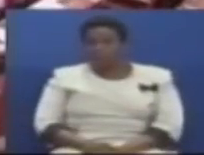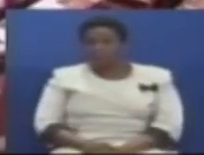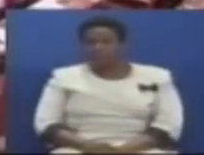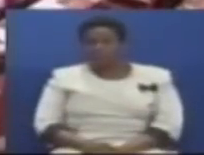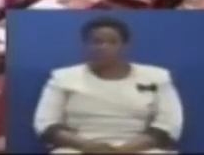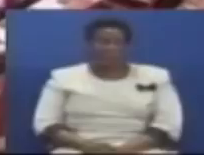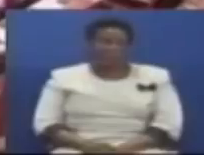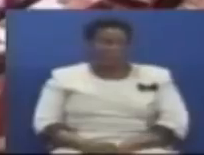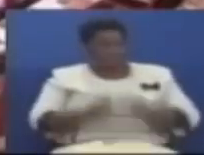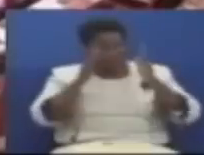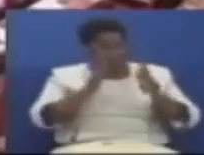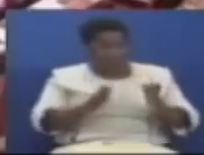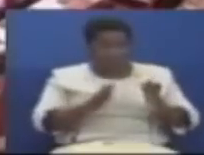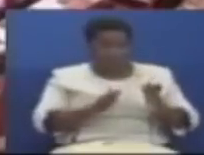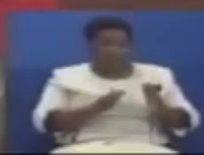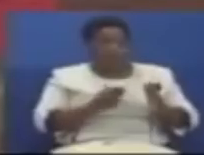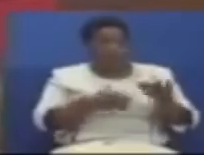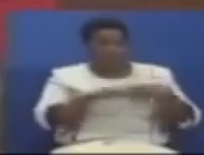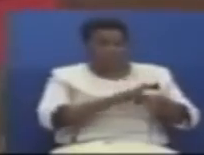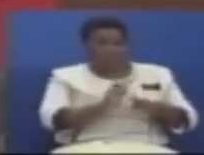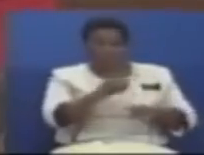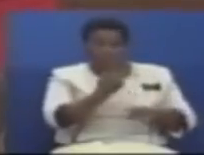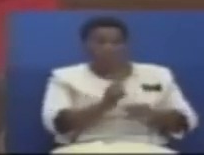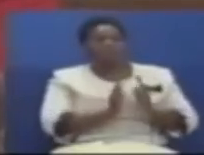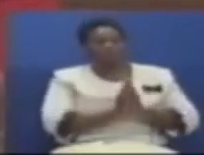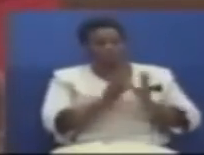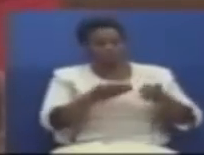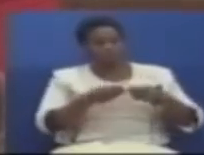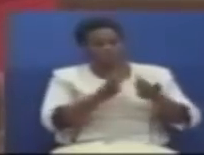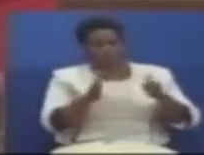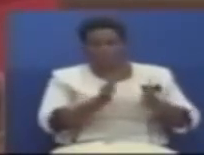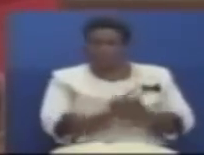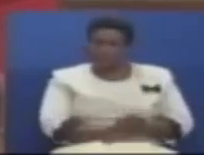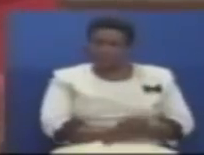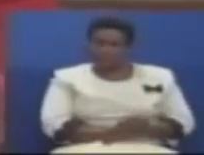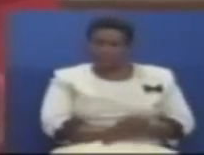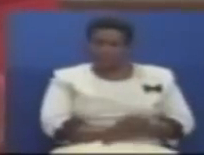Mheshimiwa mwenyekiti, kwanza nashukuru kunipa nafasi hii leo.